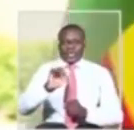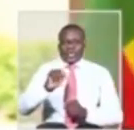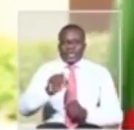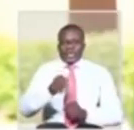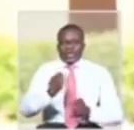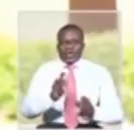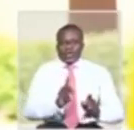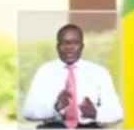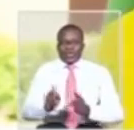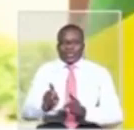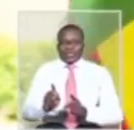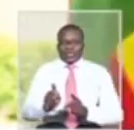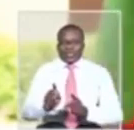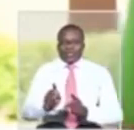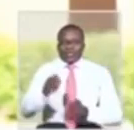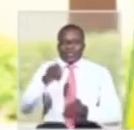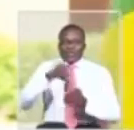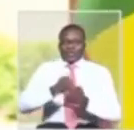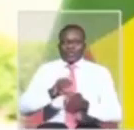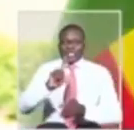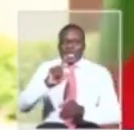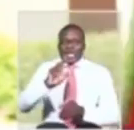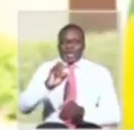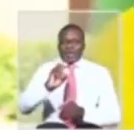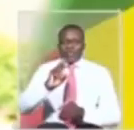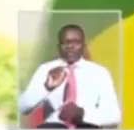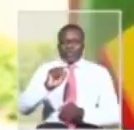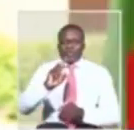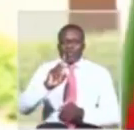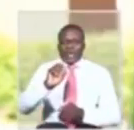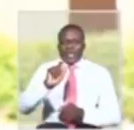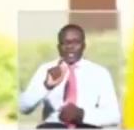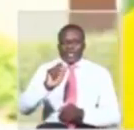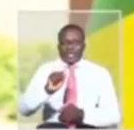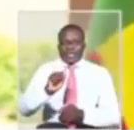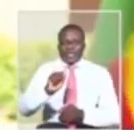basé à Kenya et un autre processus déjà implémenté à Luanda.